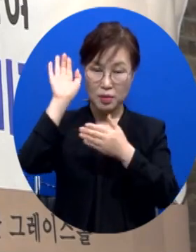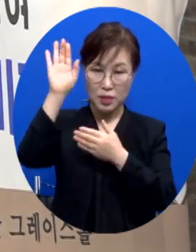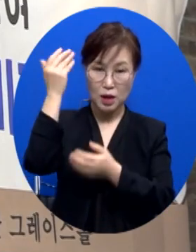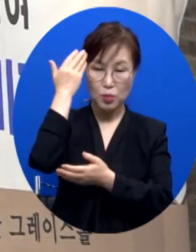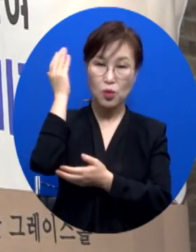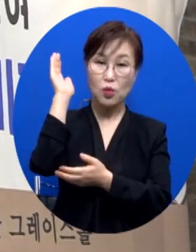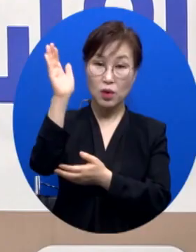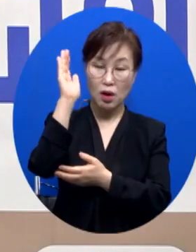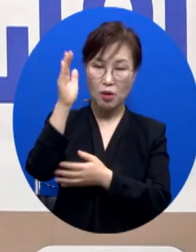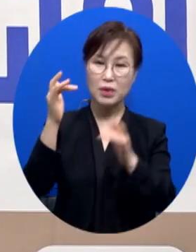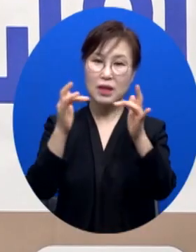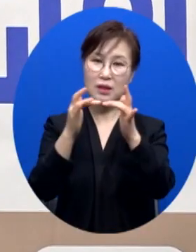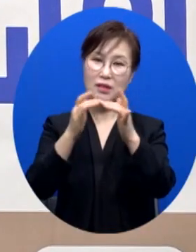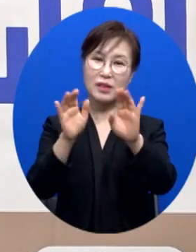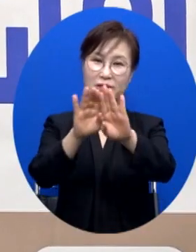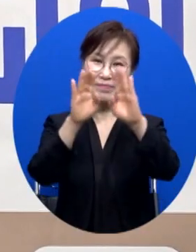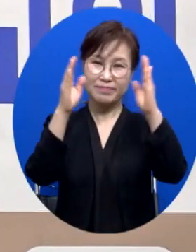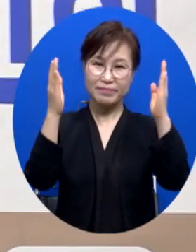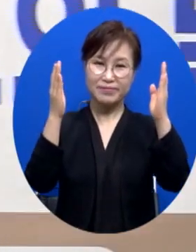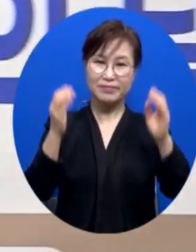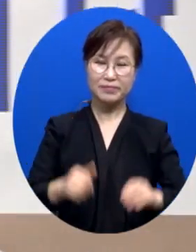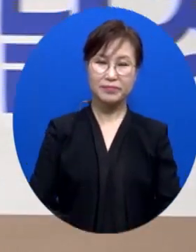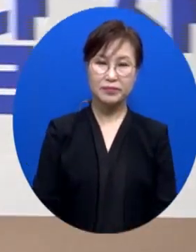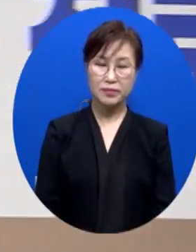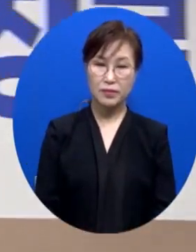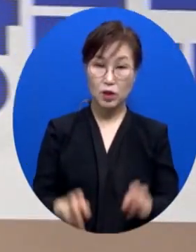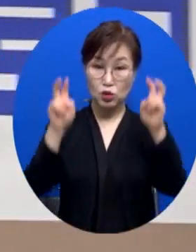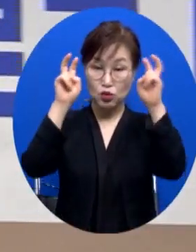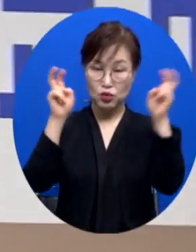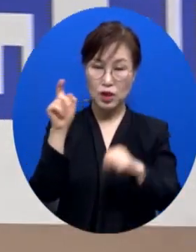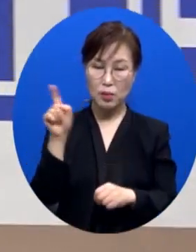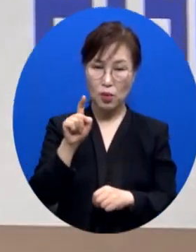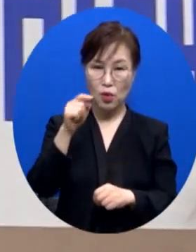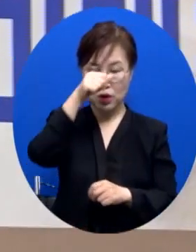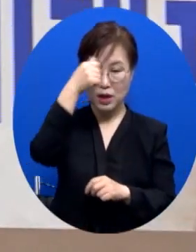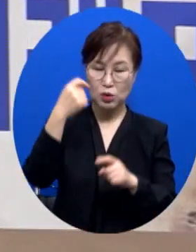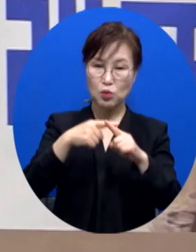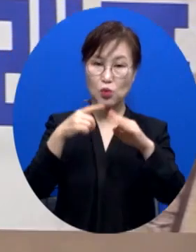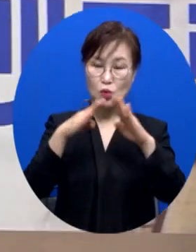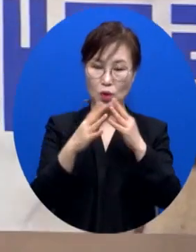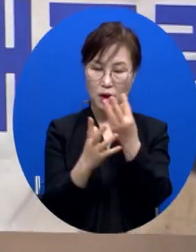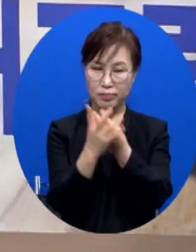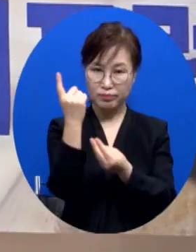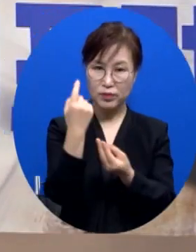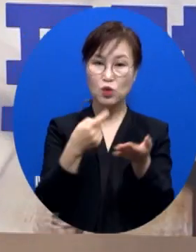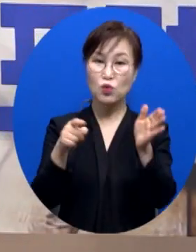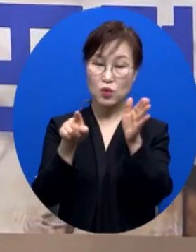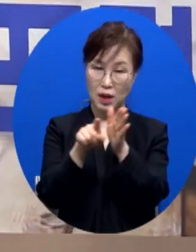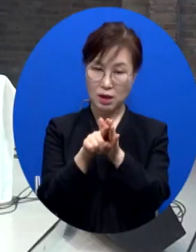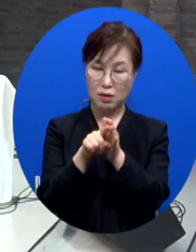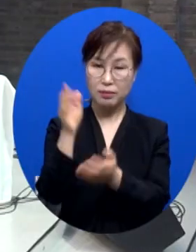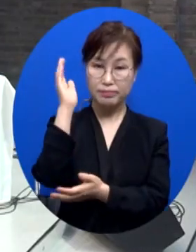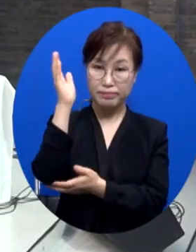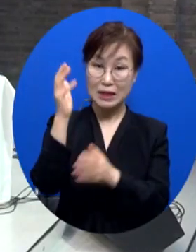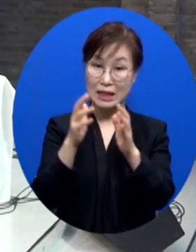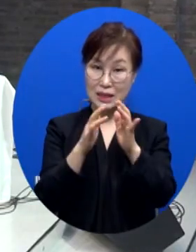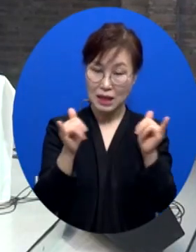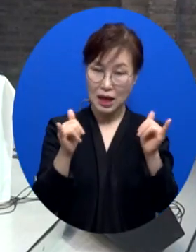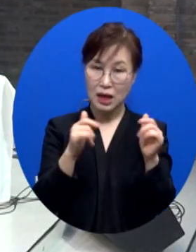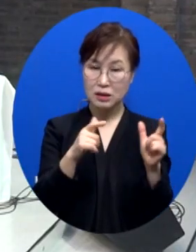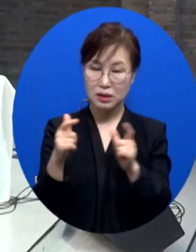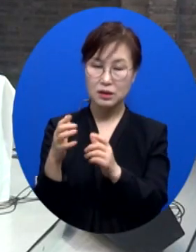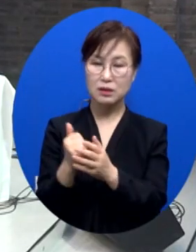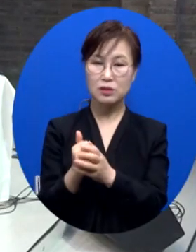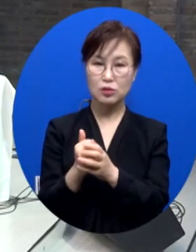포럼을 온라인으로 개최했습니다. 주제는 한국 장로교회의 하나됨을 위하여 강연자들은 각각